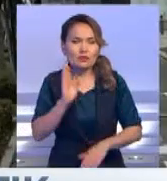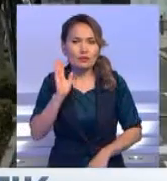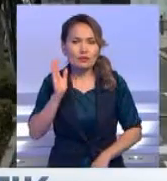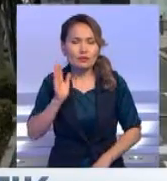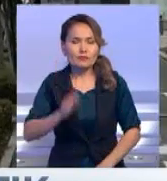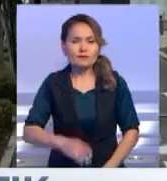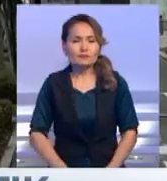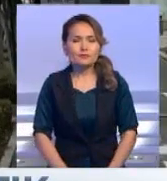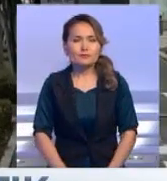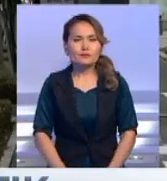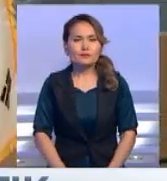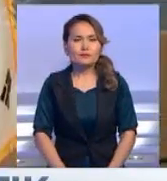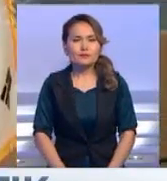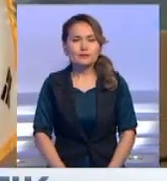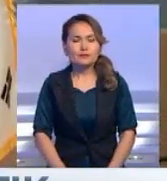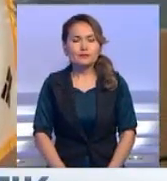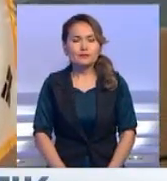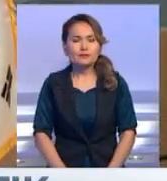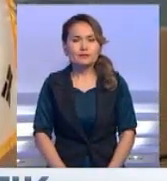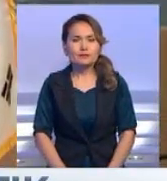жатыр.